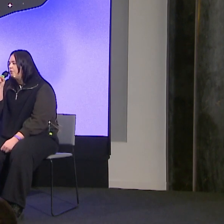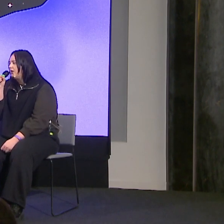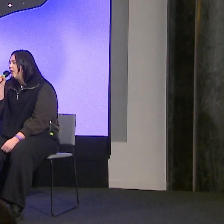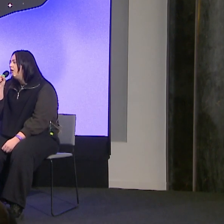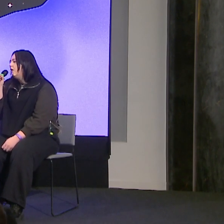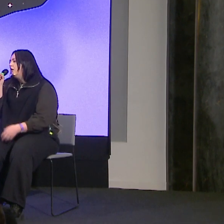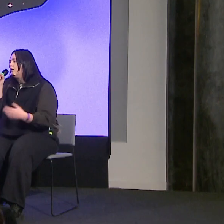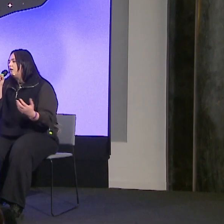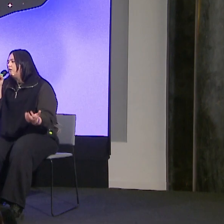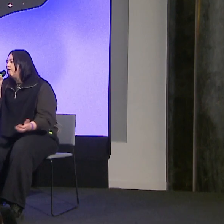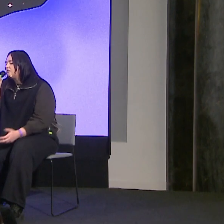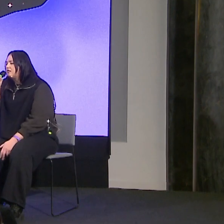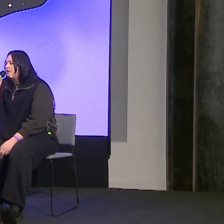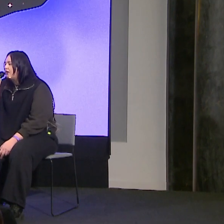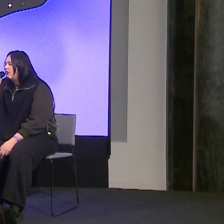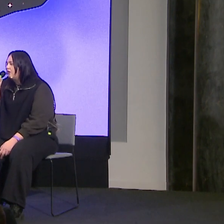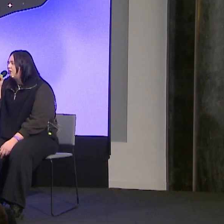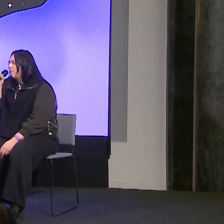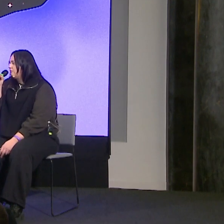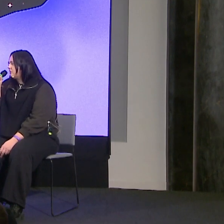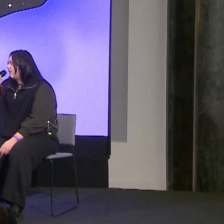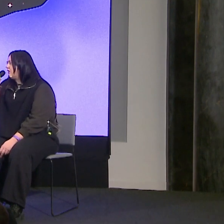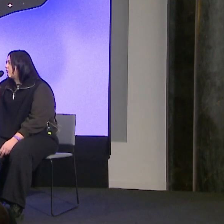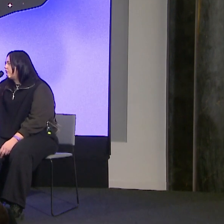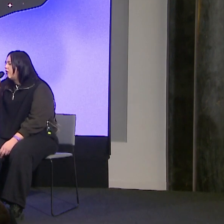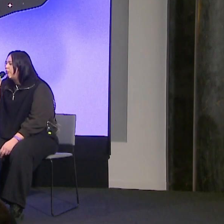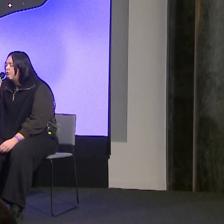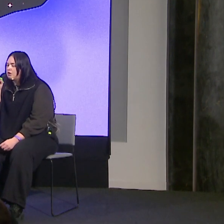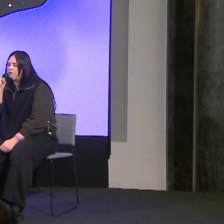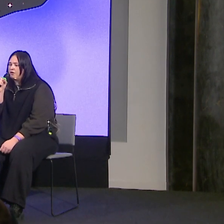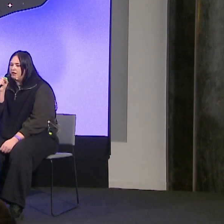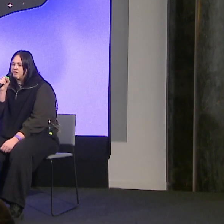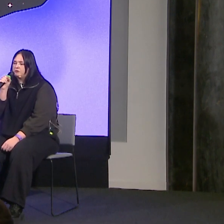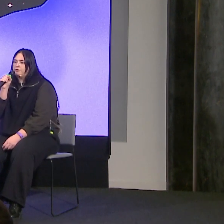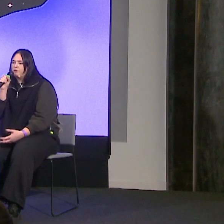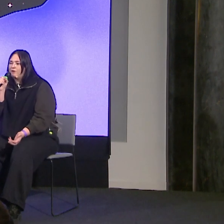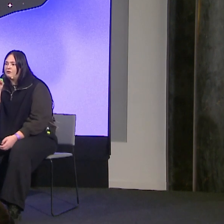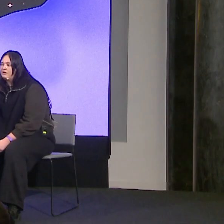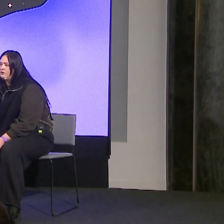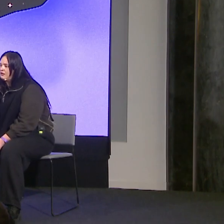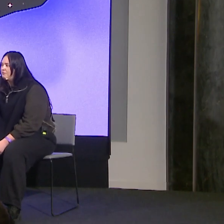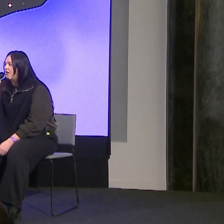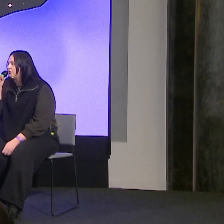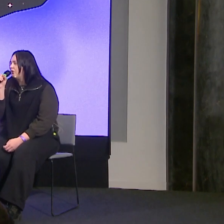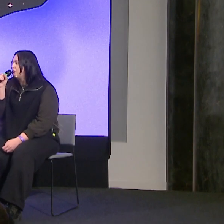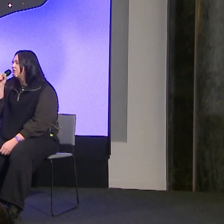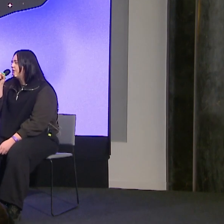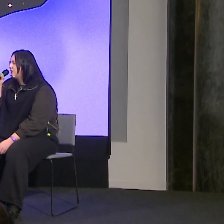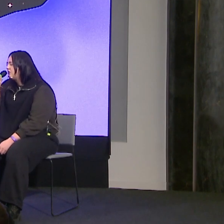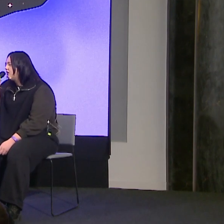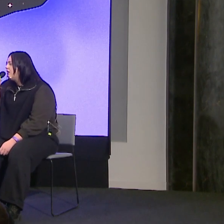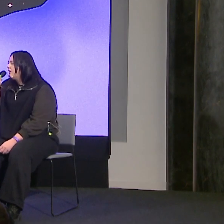interneto plotmėje. Visą savaitgalį visa Lietuva būdravo, nes buvo